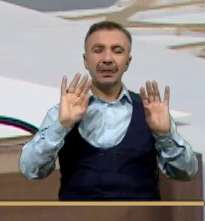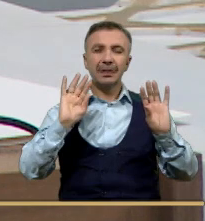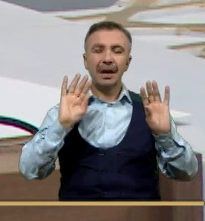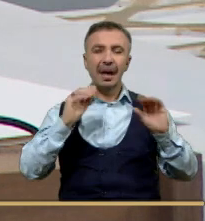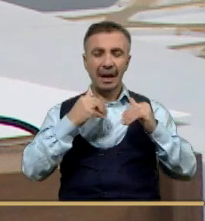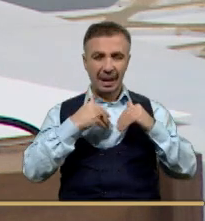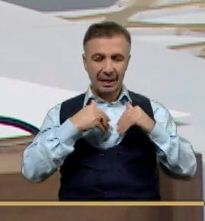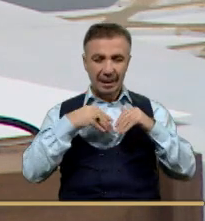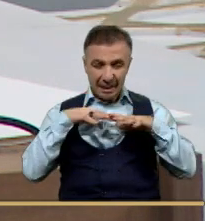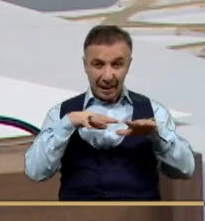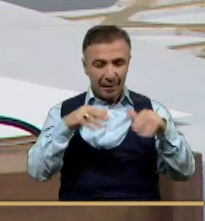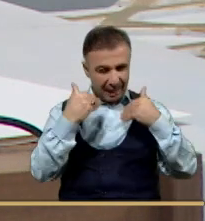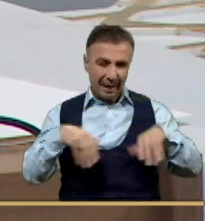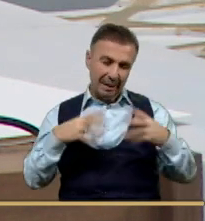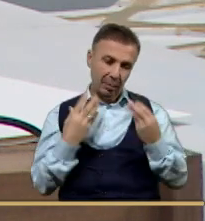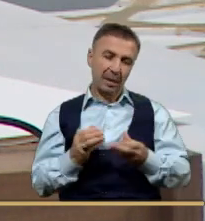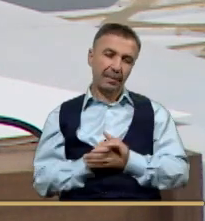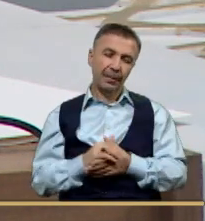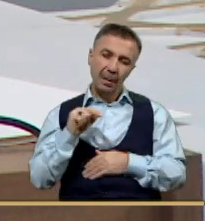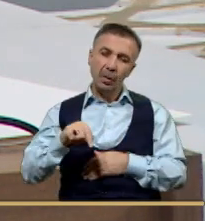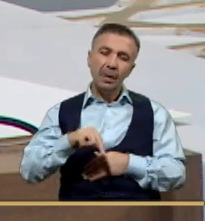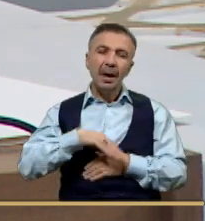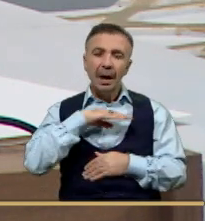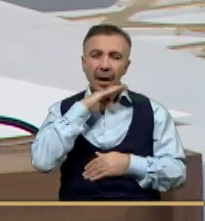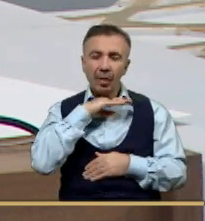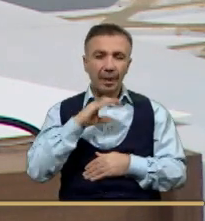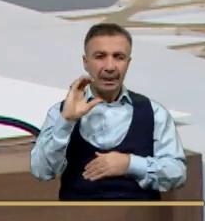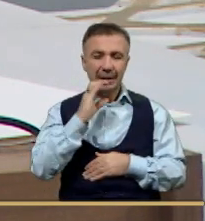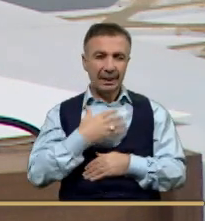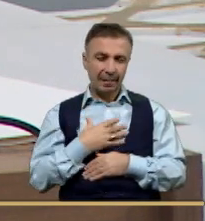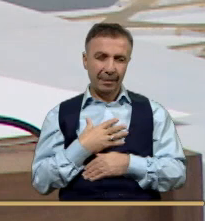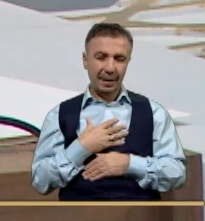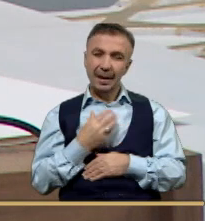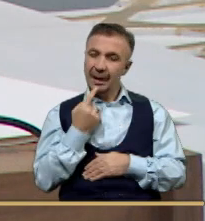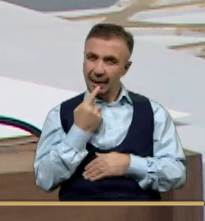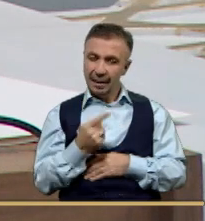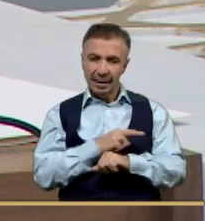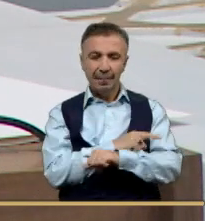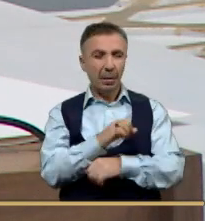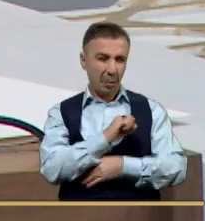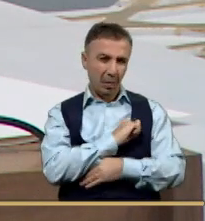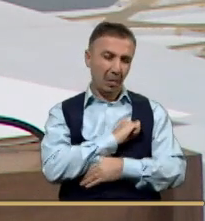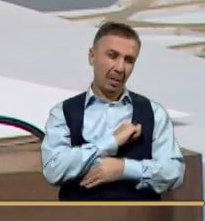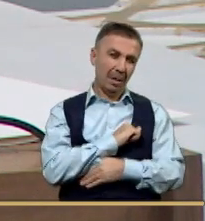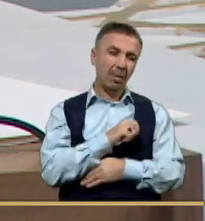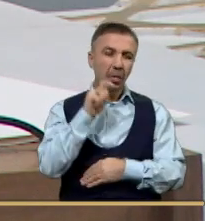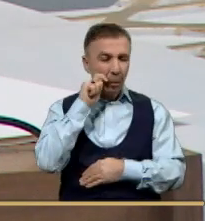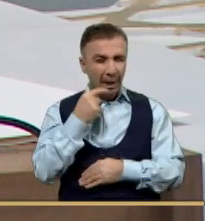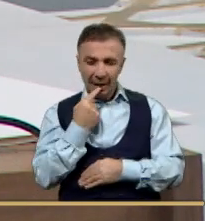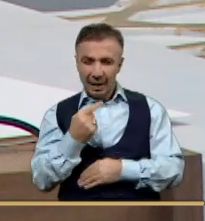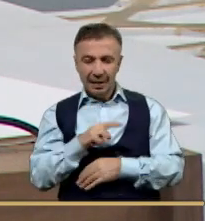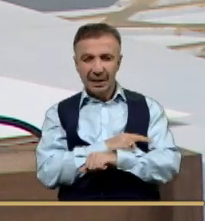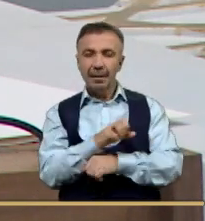bugün de Batı'da İslam maalesef İslam denildiği zaman korkulan, Müslüman denildiği